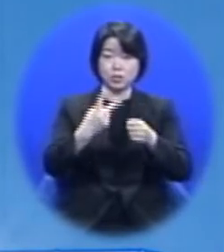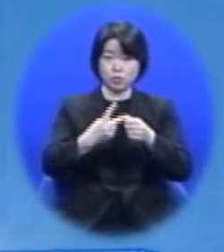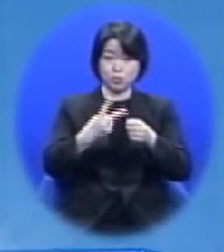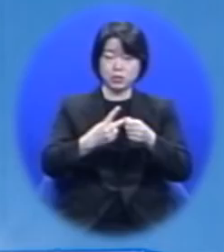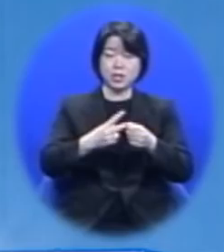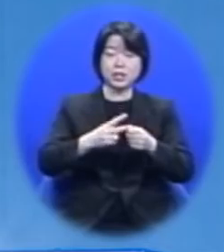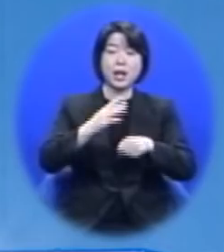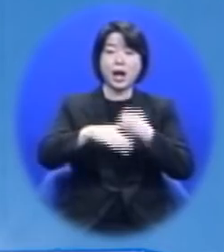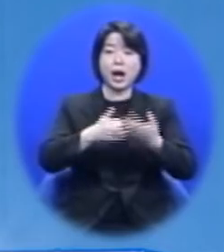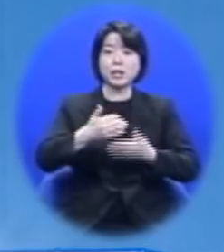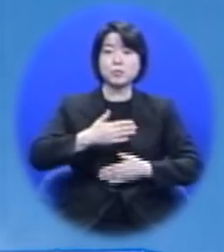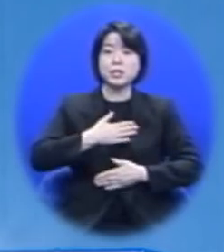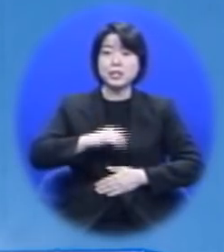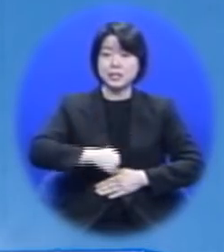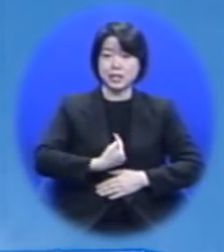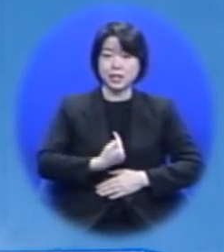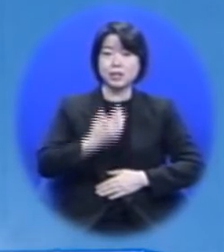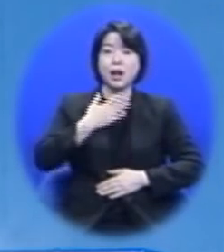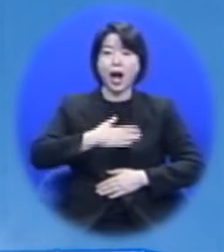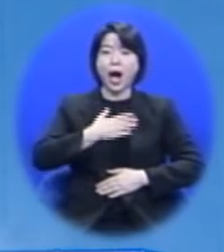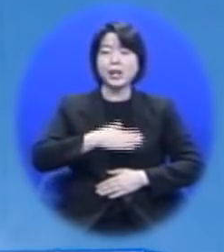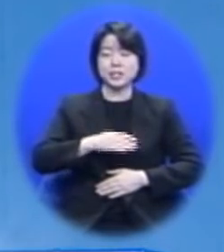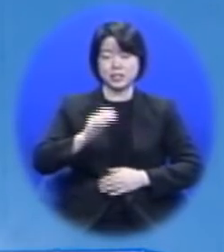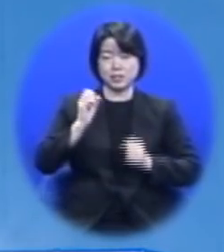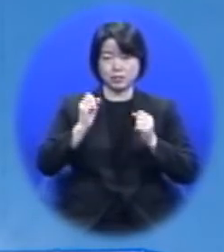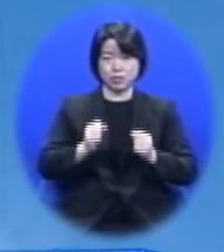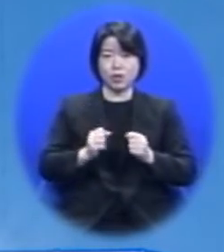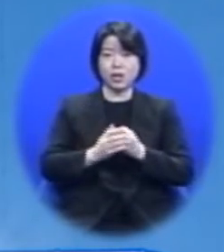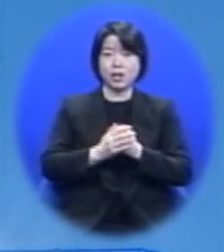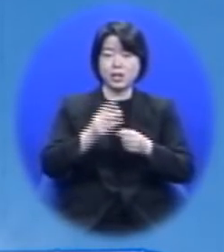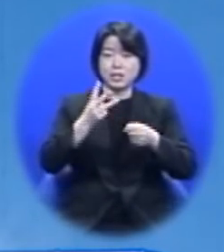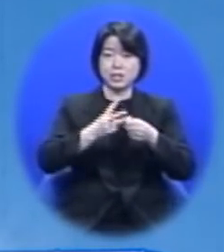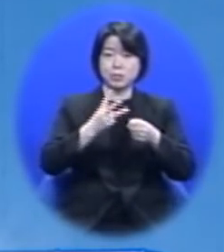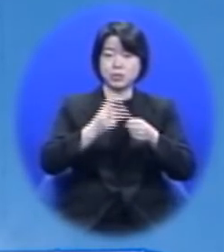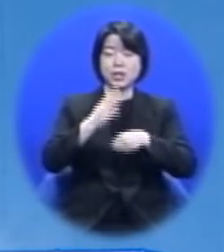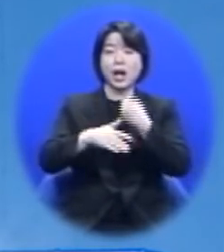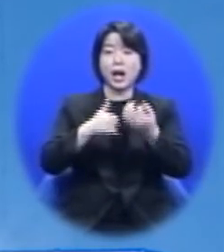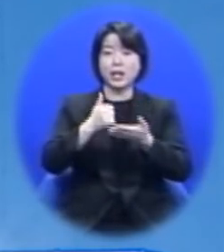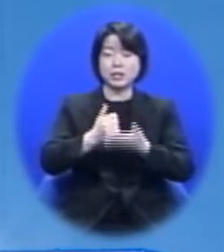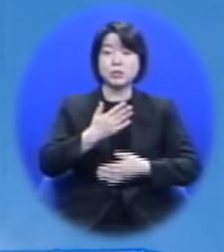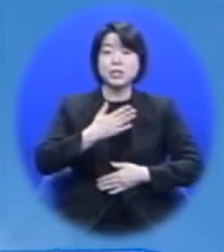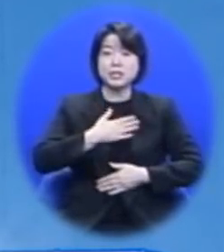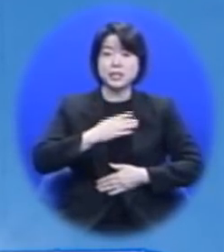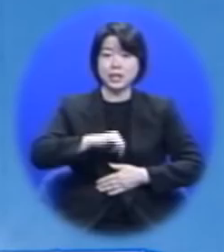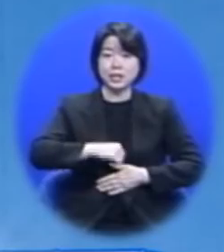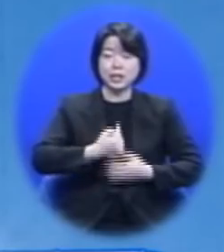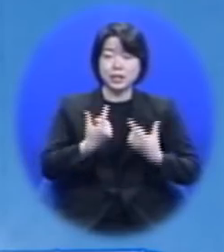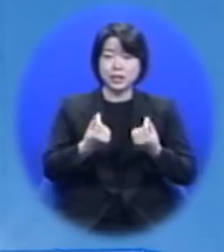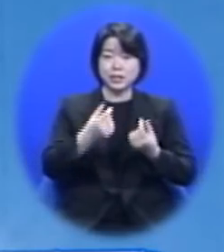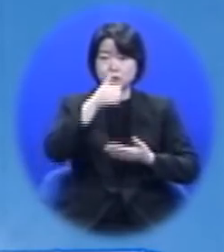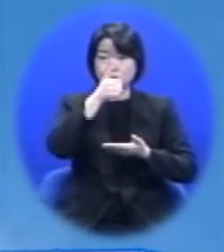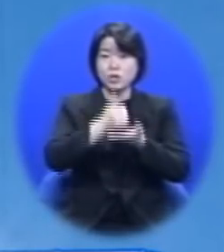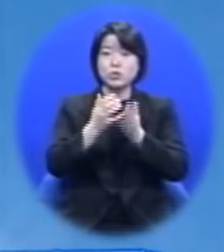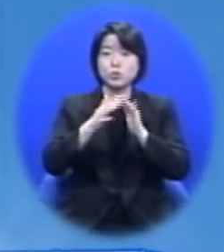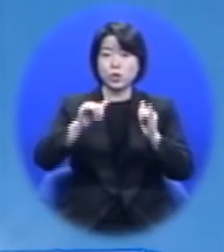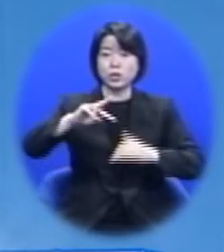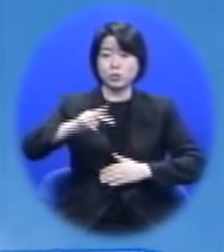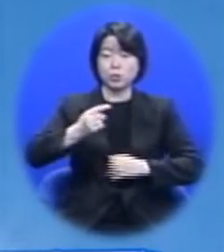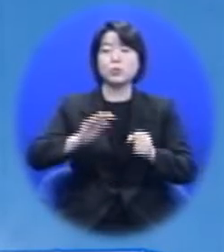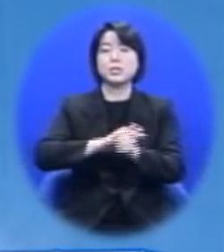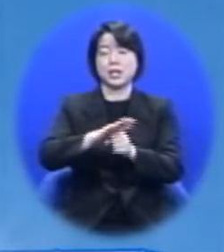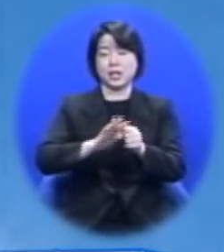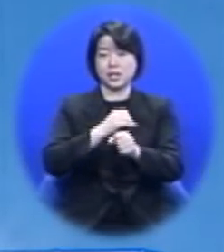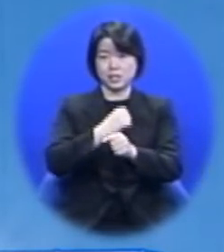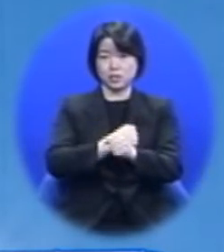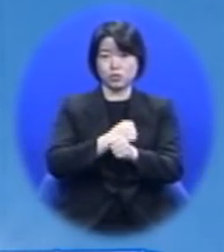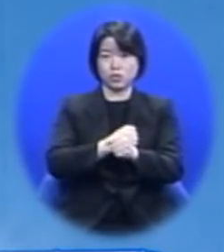하나님이 자기를 아시는구나. 세 번째는 하나님이 자기 같은 죄인도 사랑하시는구나.